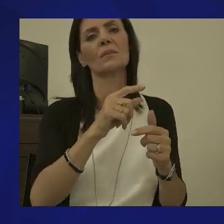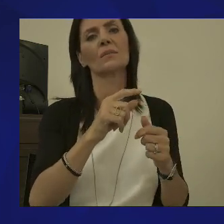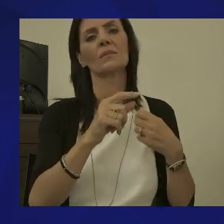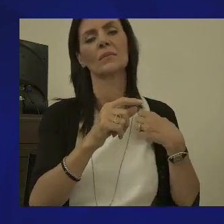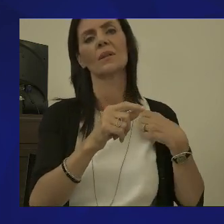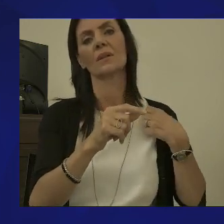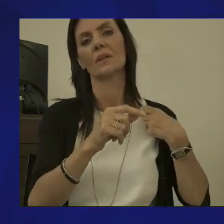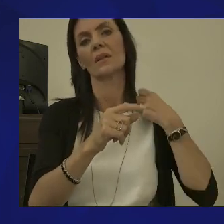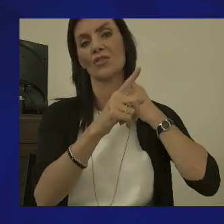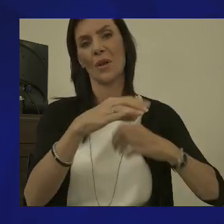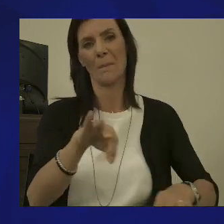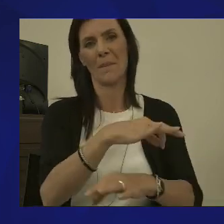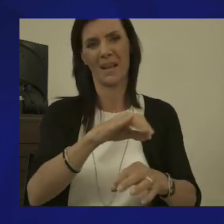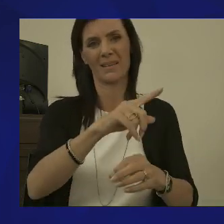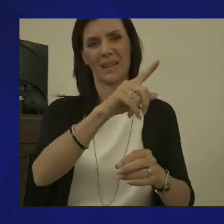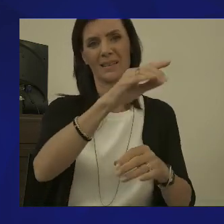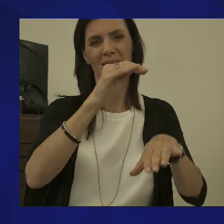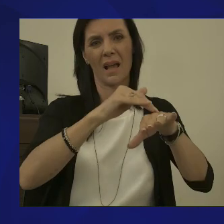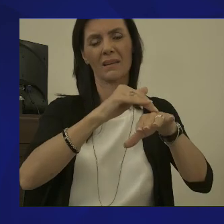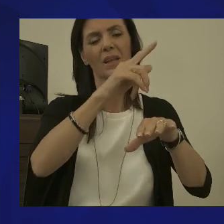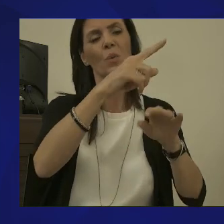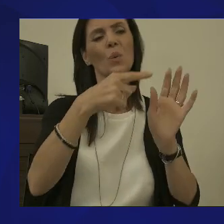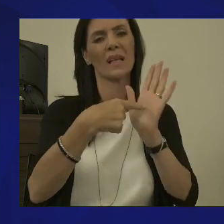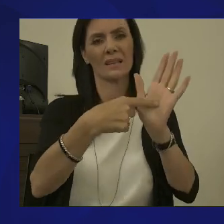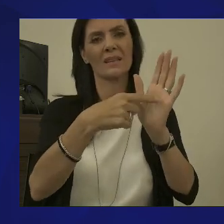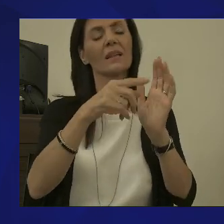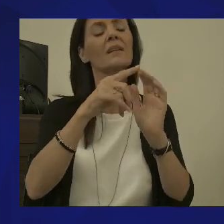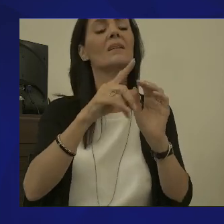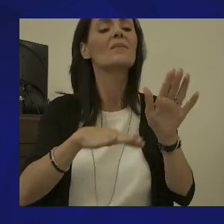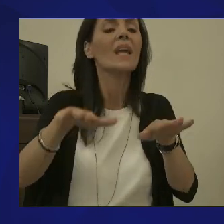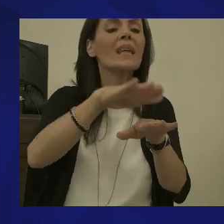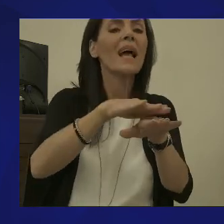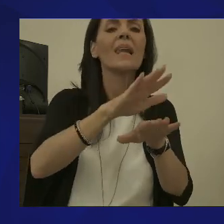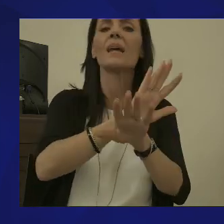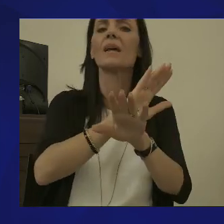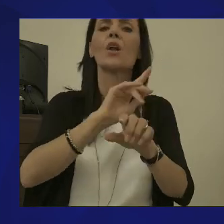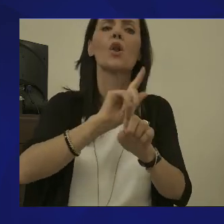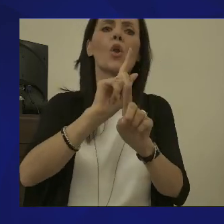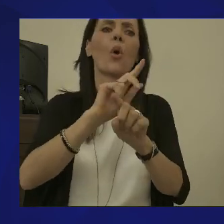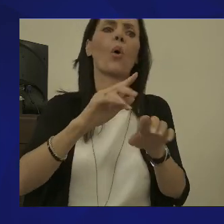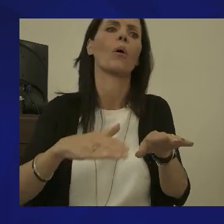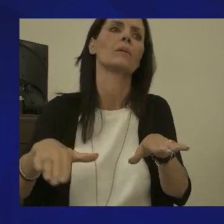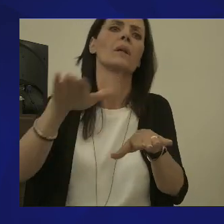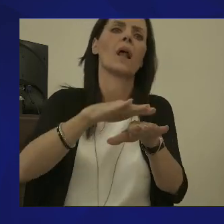שהמהנדס העיר יעדכן את הוועדה ו... יציג ויעלה רק את הנושא הספציפי הזה, לא לעלות שוב פעם את